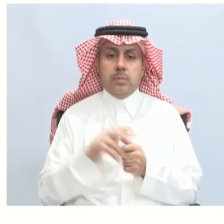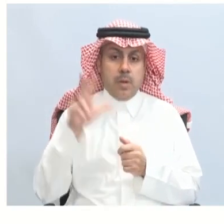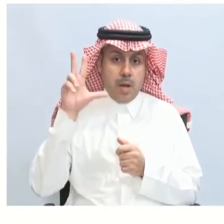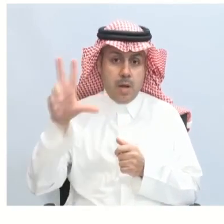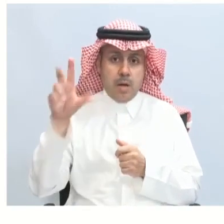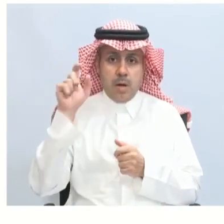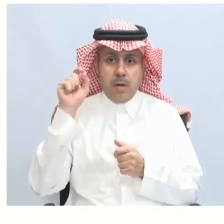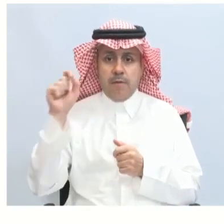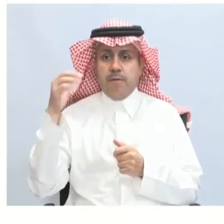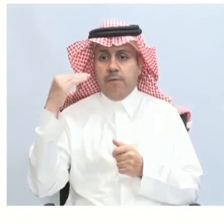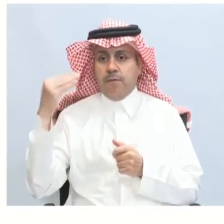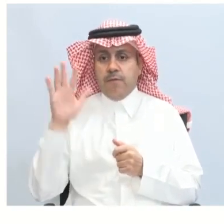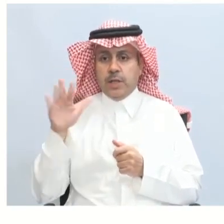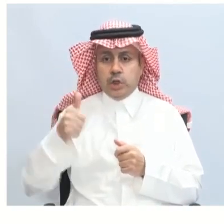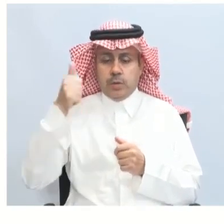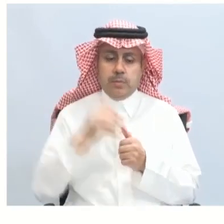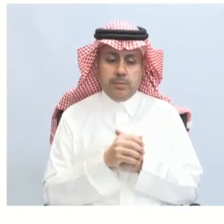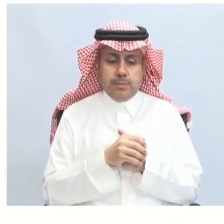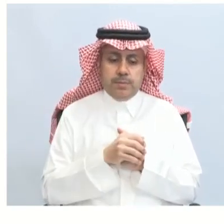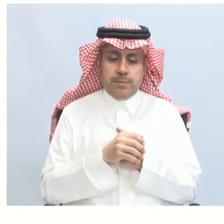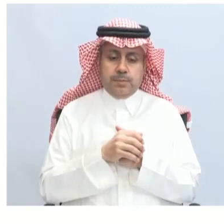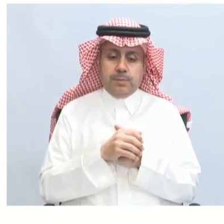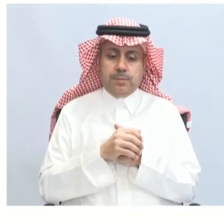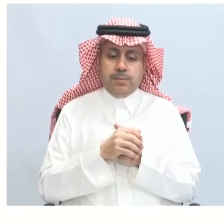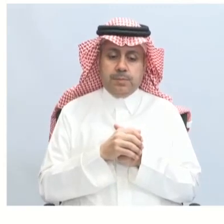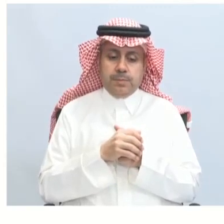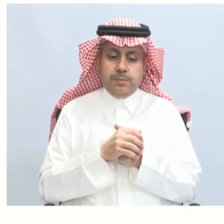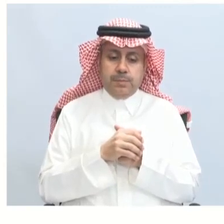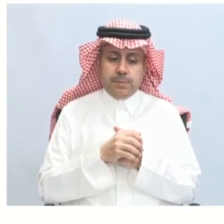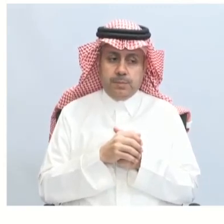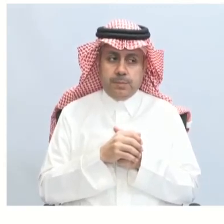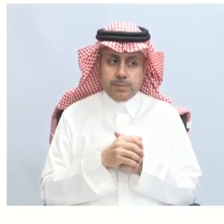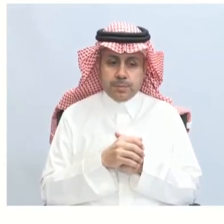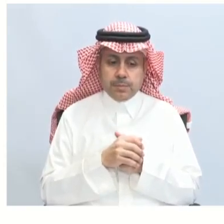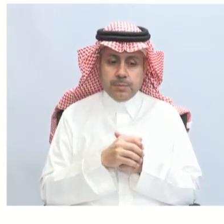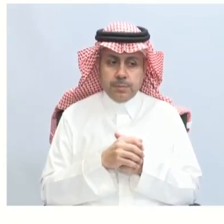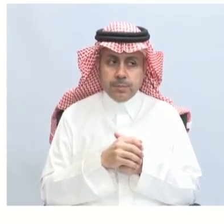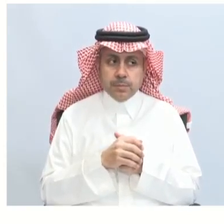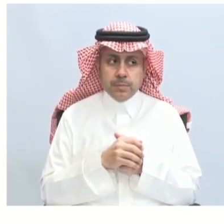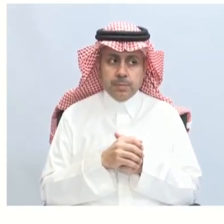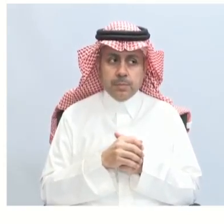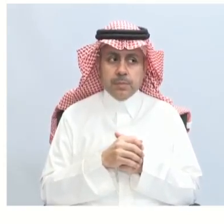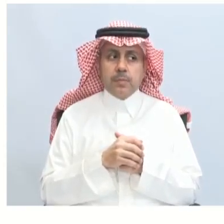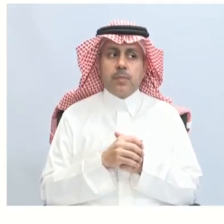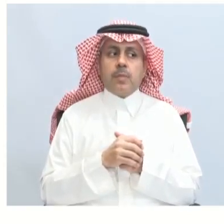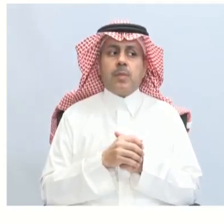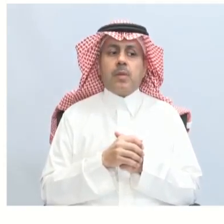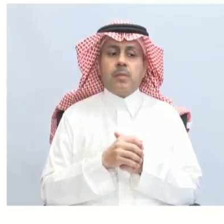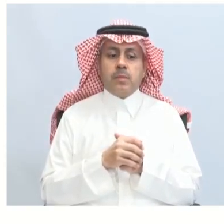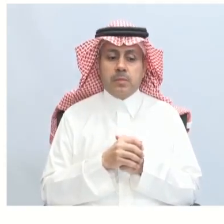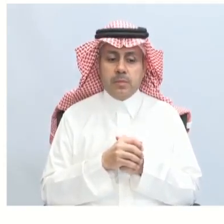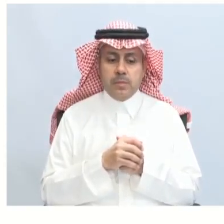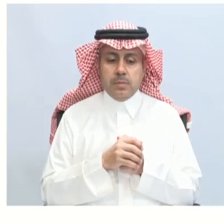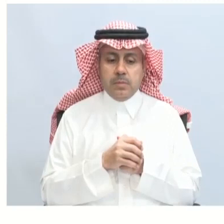عليه بالفحشاء يطلق عليه بالفحشاء فكل ما استعظم من المعاصي هو هو هو هو